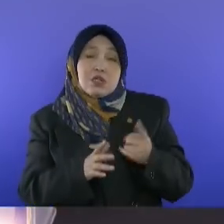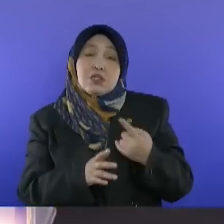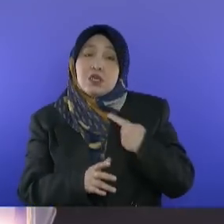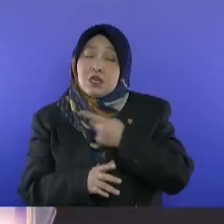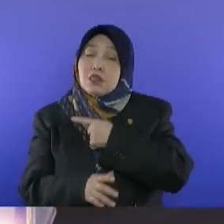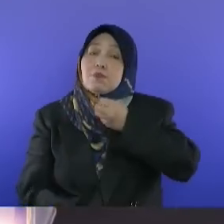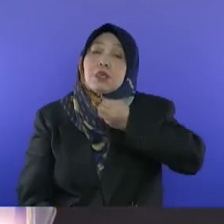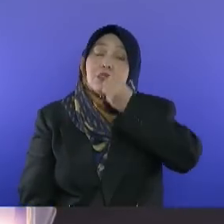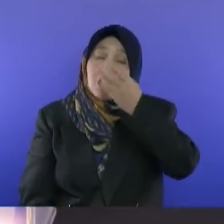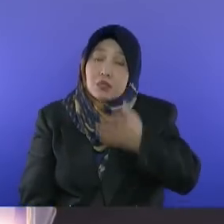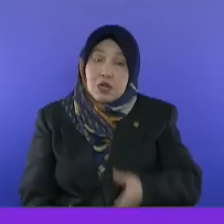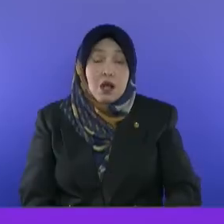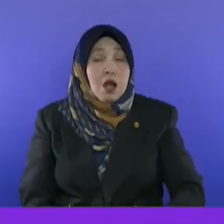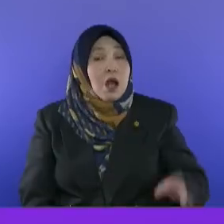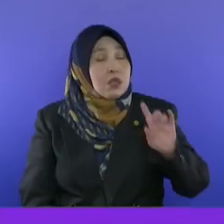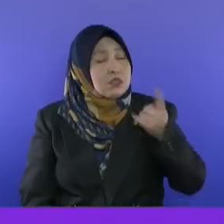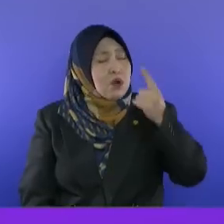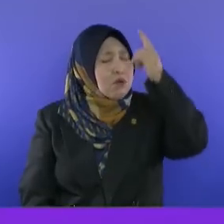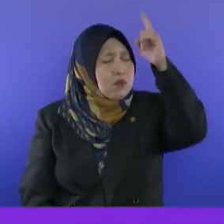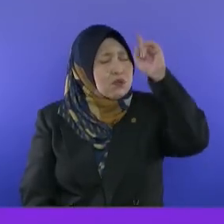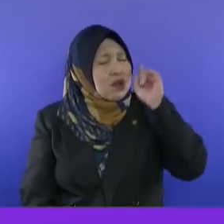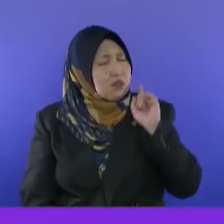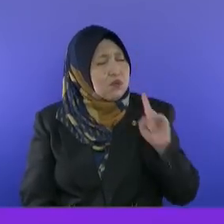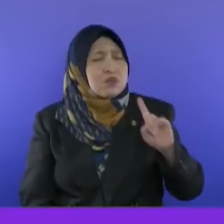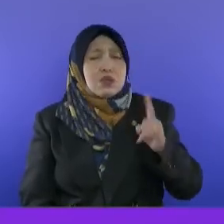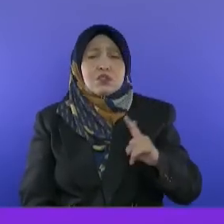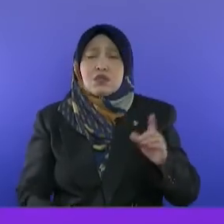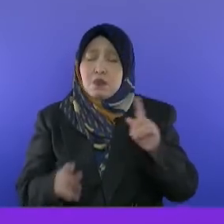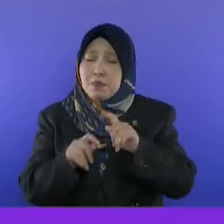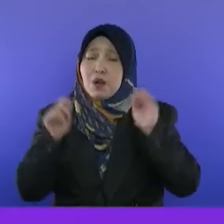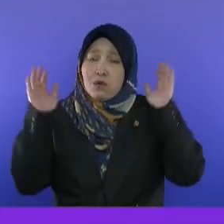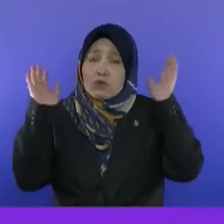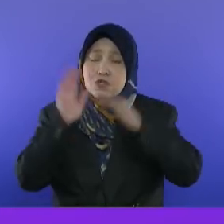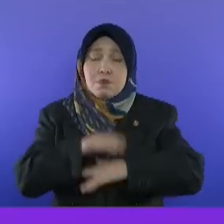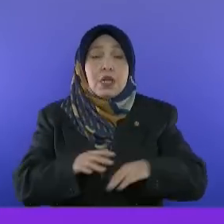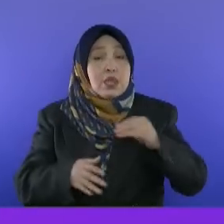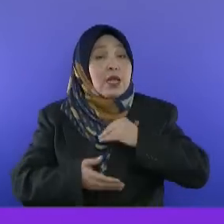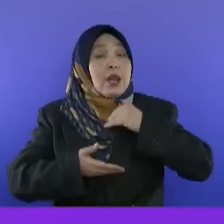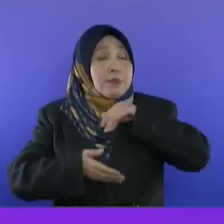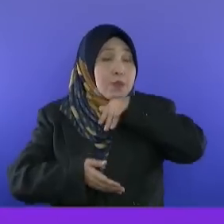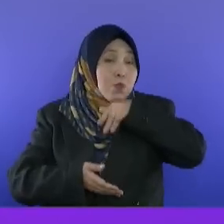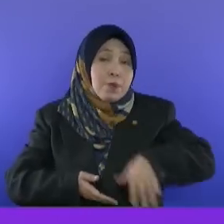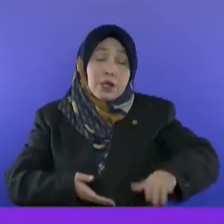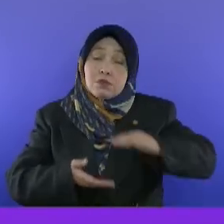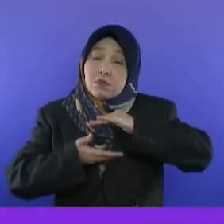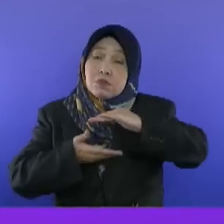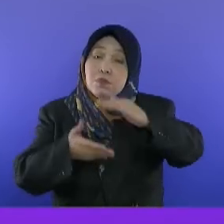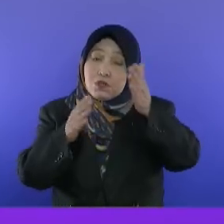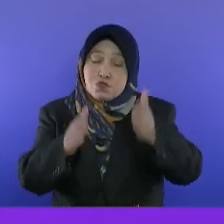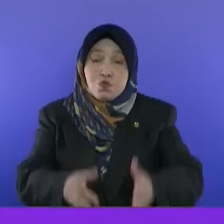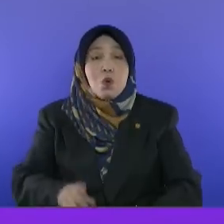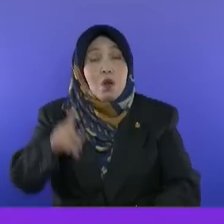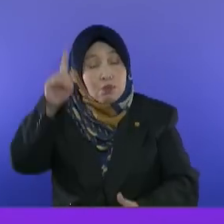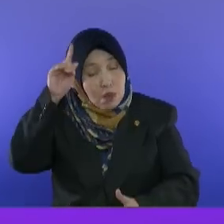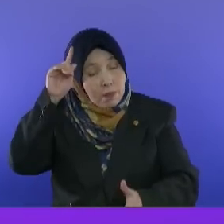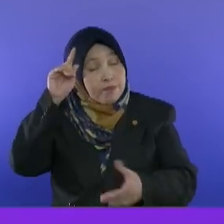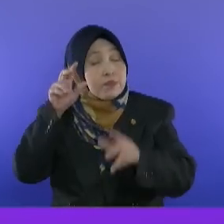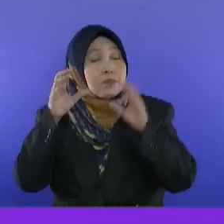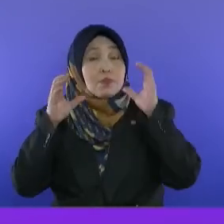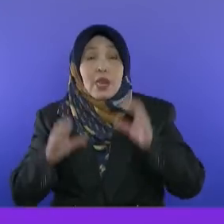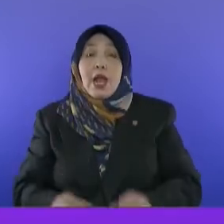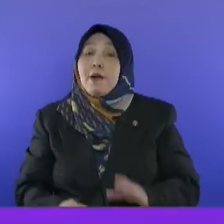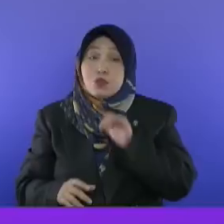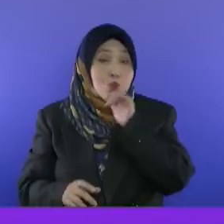menyatakan asyhadualla ilaha illallah wa Asyhadu anna muhammadar rasulullah bukan seperti eee